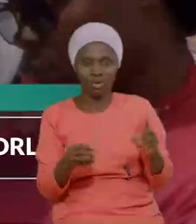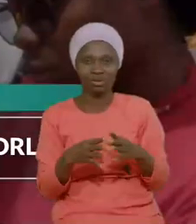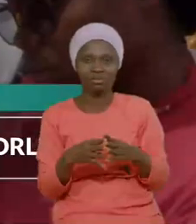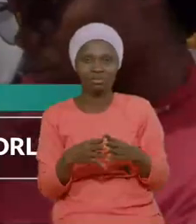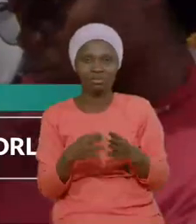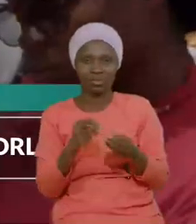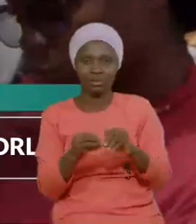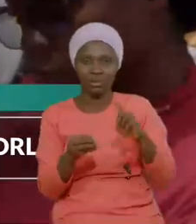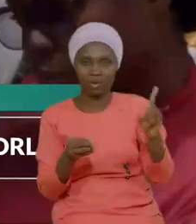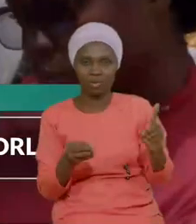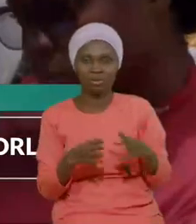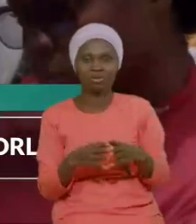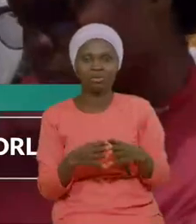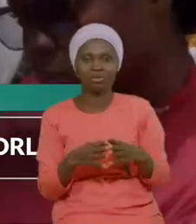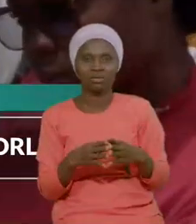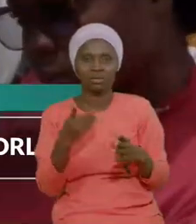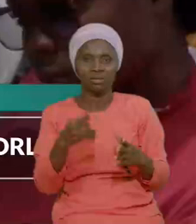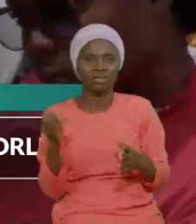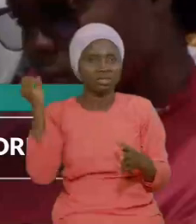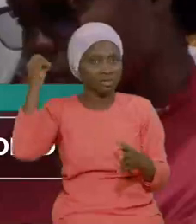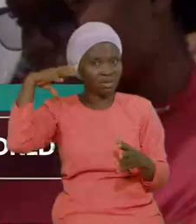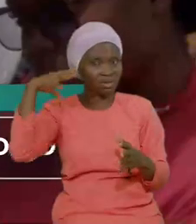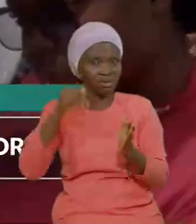Considérons le premier point maintenant.